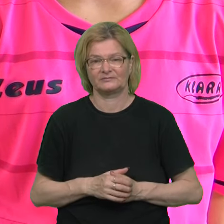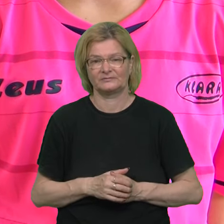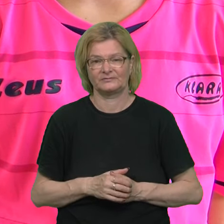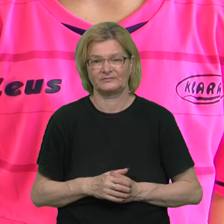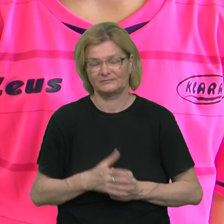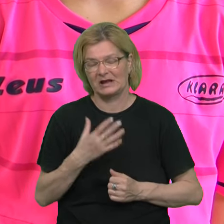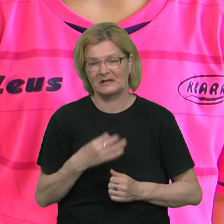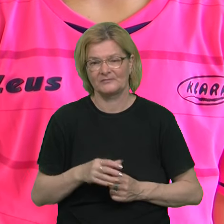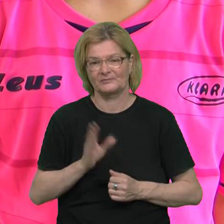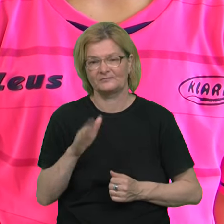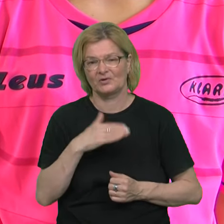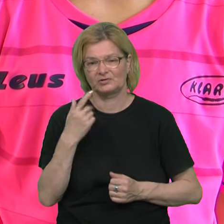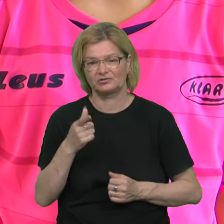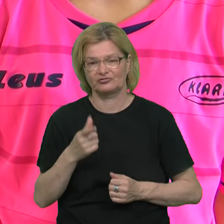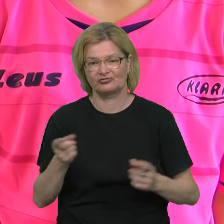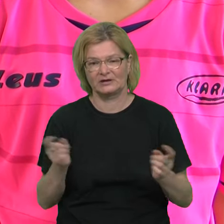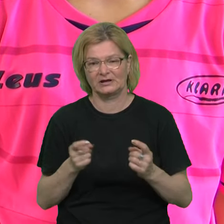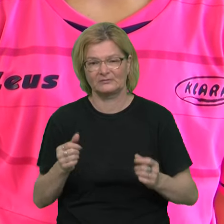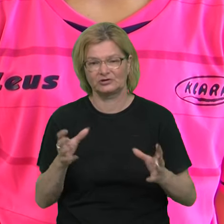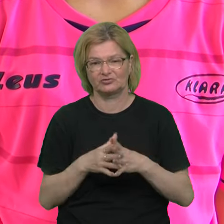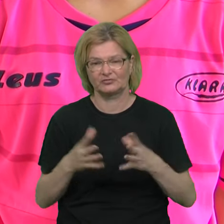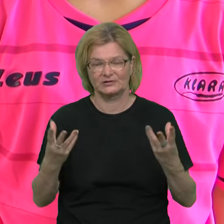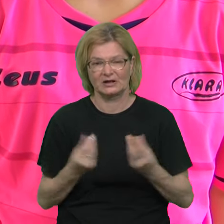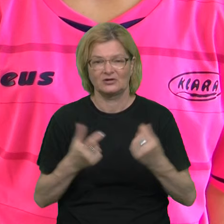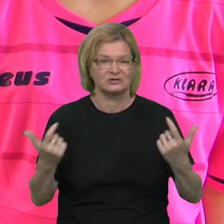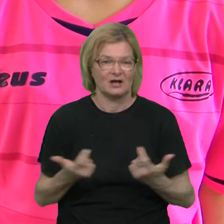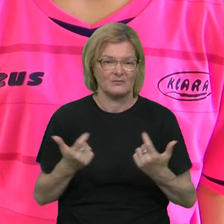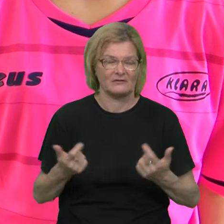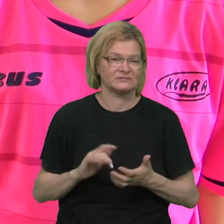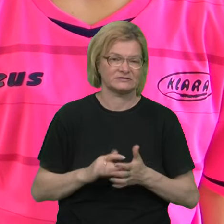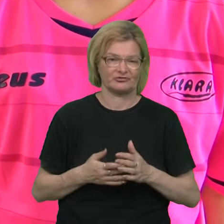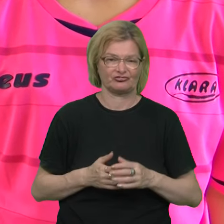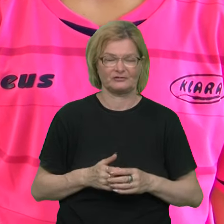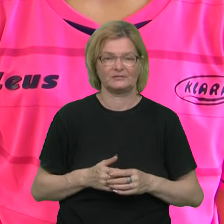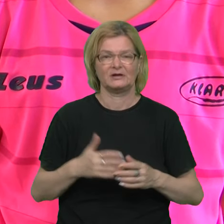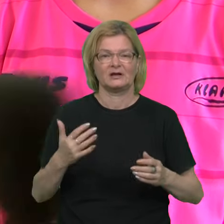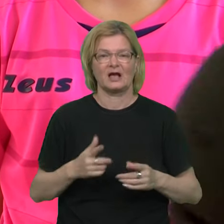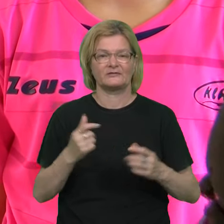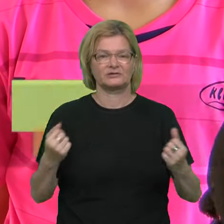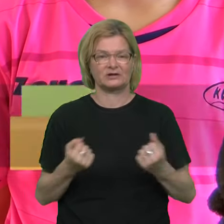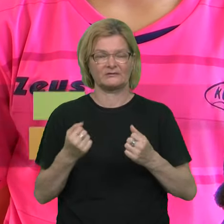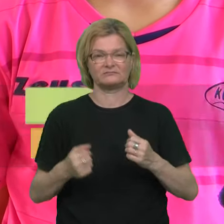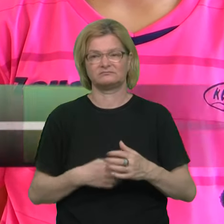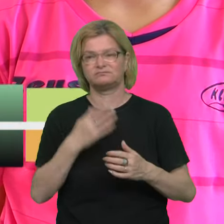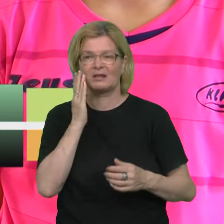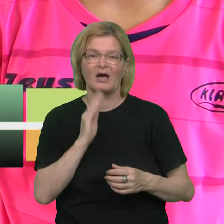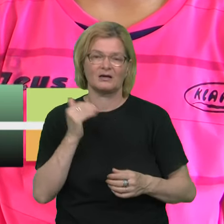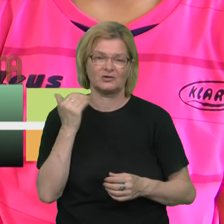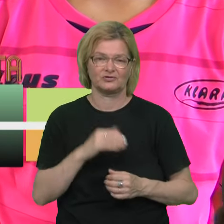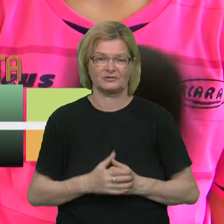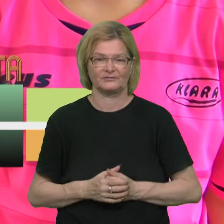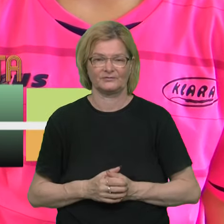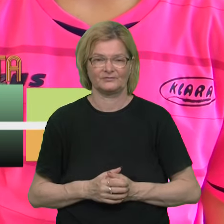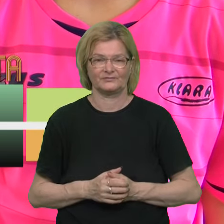rukomet? Lijepo, pogotovo to što igramo i družimo se, zabavljamo. Zašto? Kakvi su ti treneri? Jesu ti